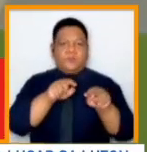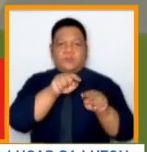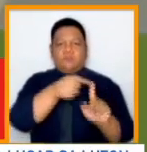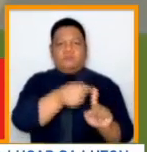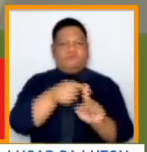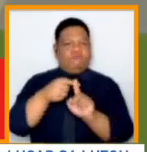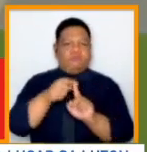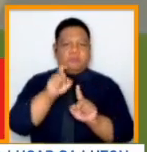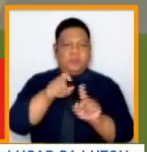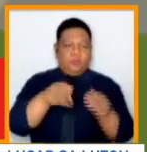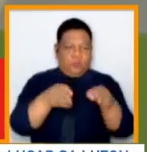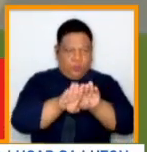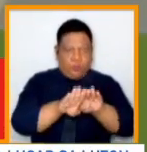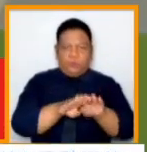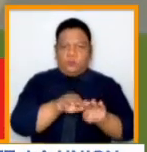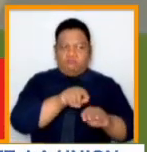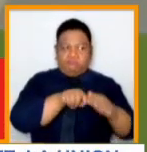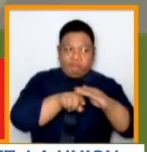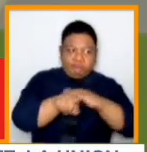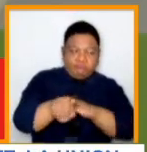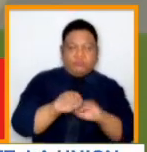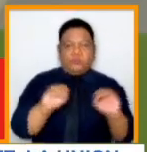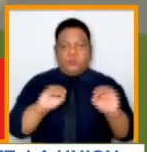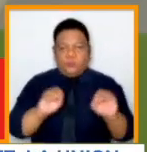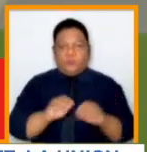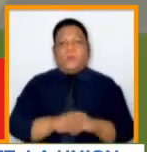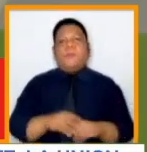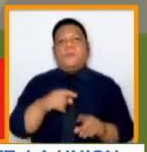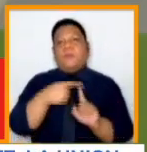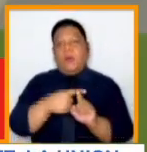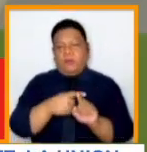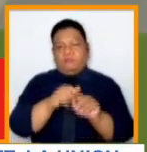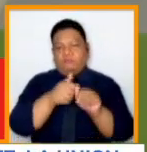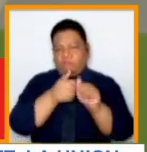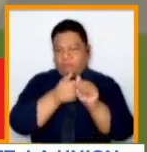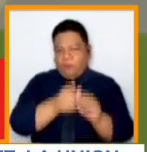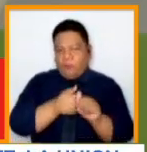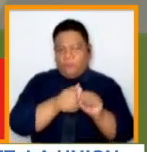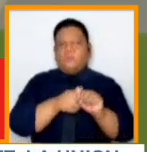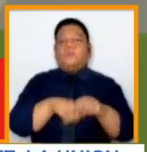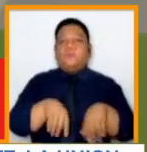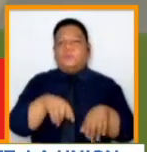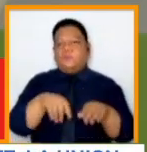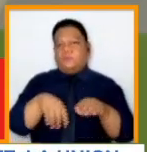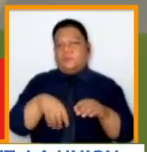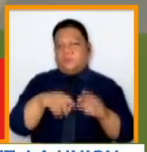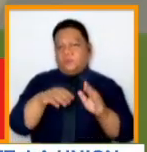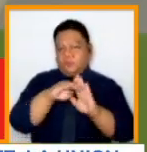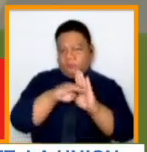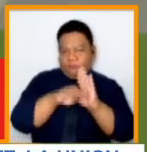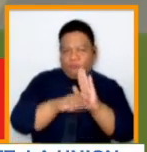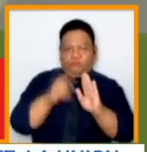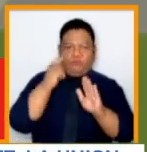din dito ang mahigpit na pagpapatupad ng health and safety protocols. Maliban dito, mahigpit din ang